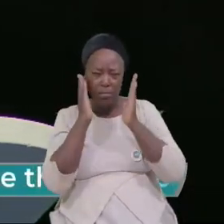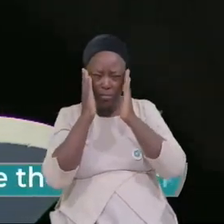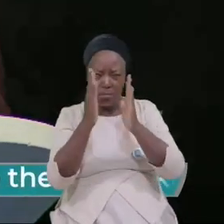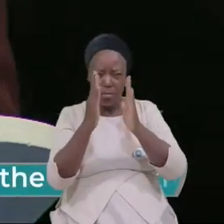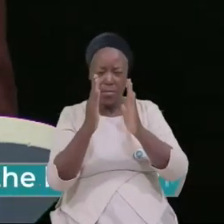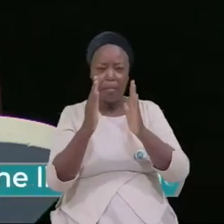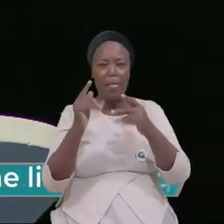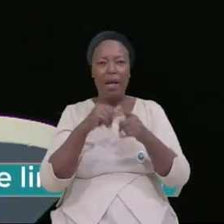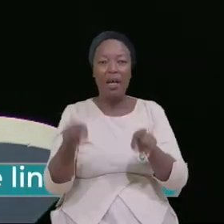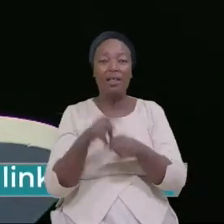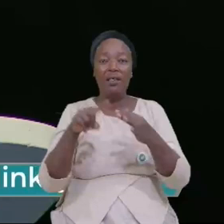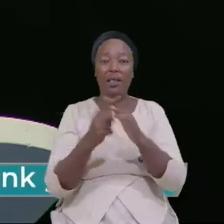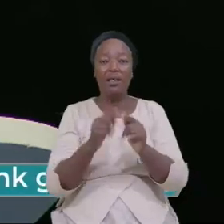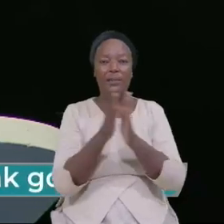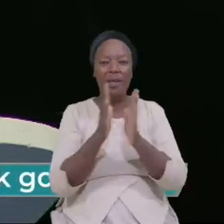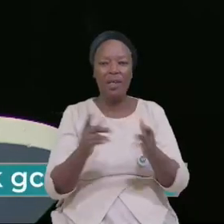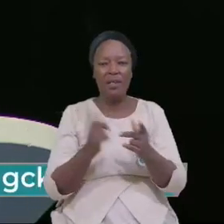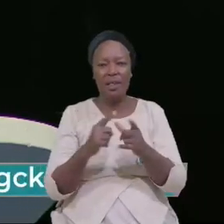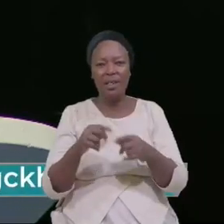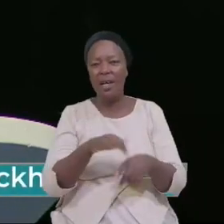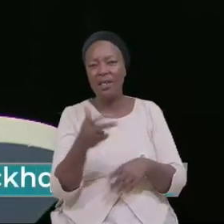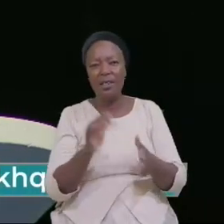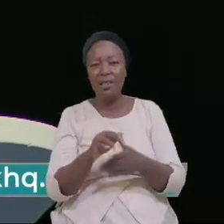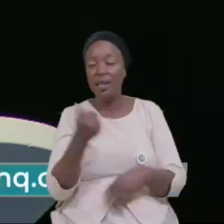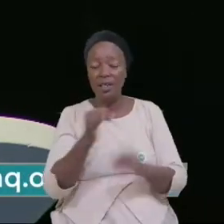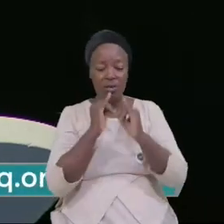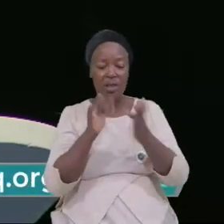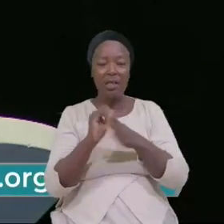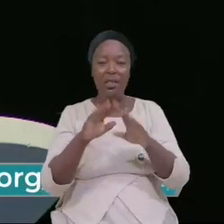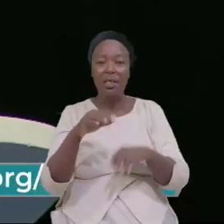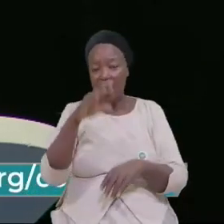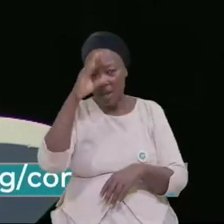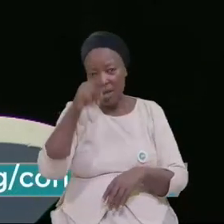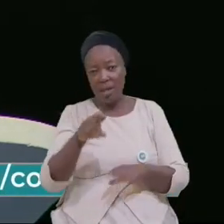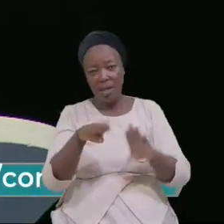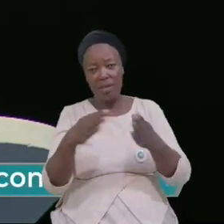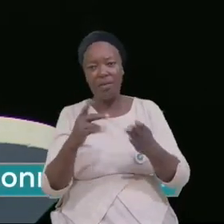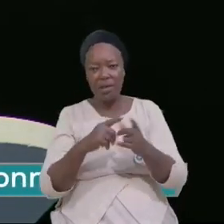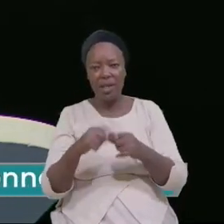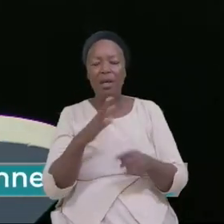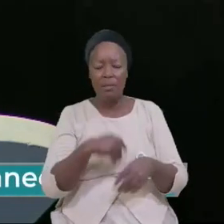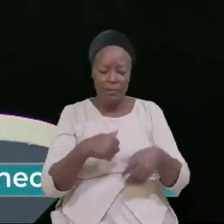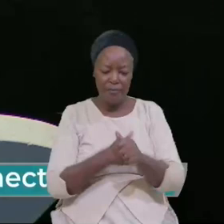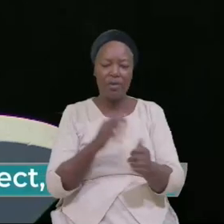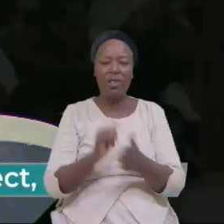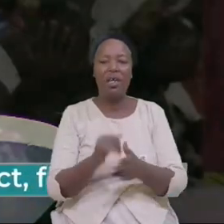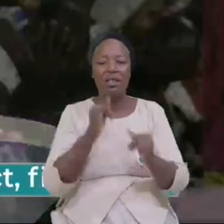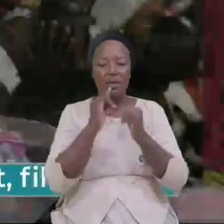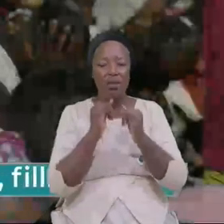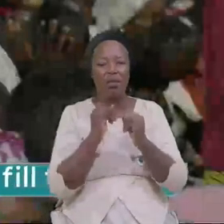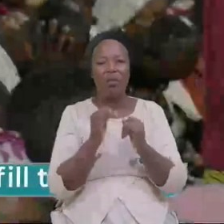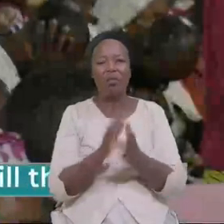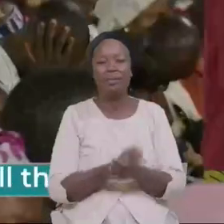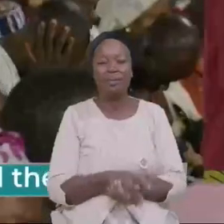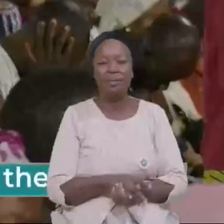Comme il commence la prière. Et quelle que soit l'instruction qu'il donne, le regardant, il va suivre l'instruction.